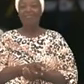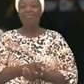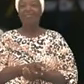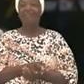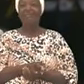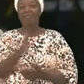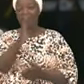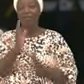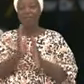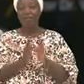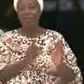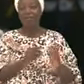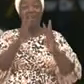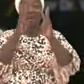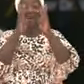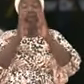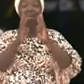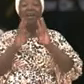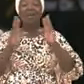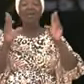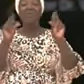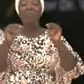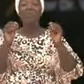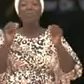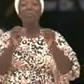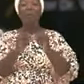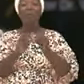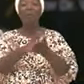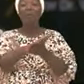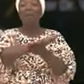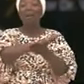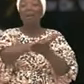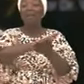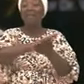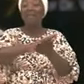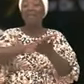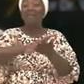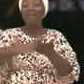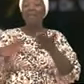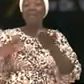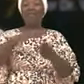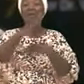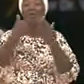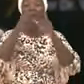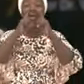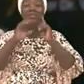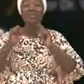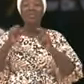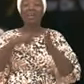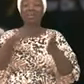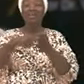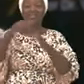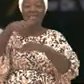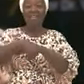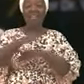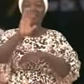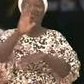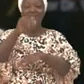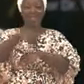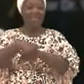prépare toi ne prend plus ils fassent des larmes ce soir c'est la